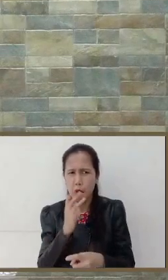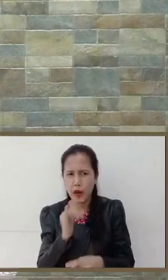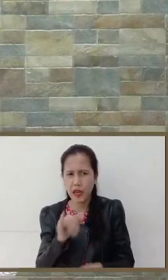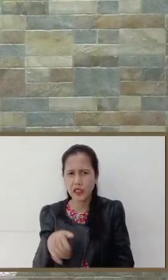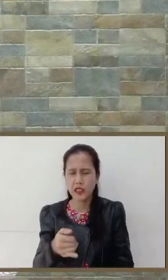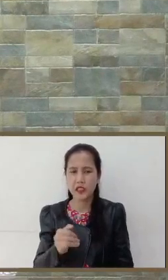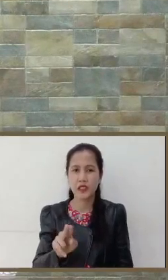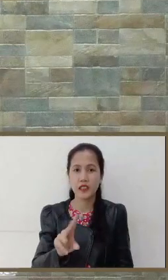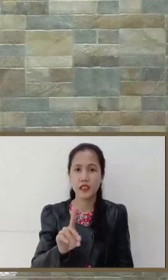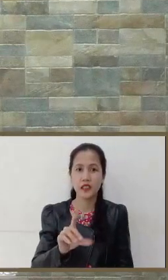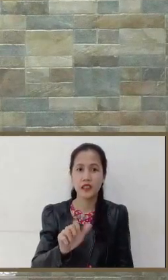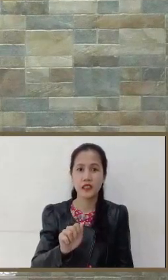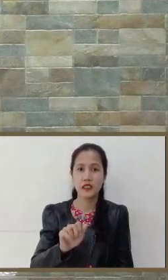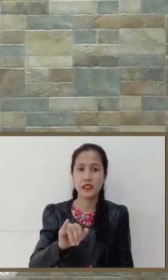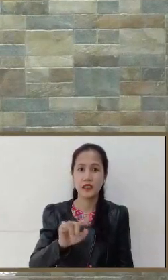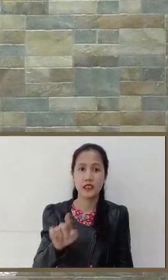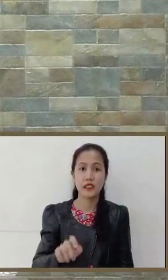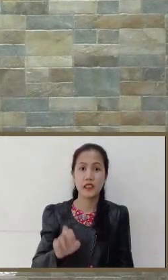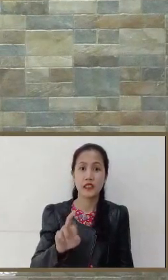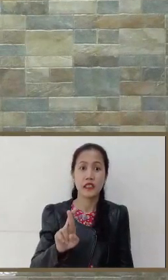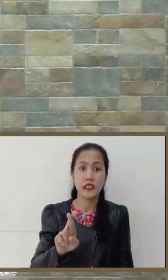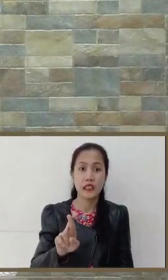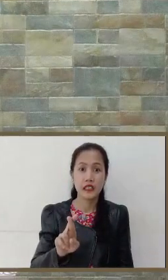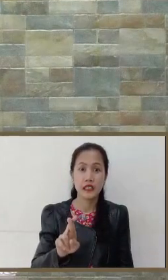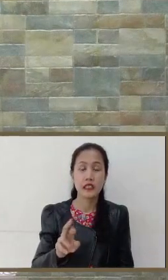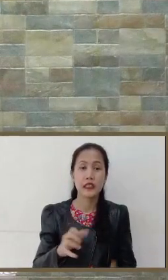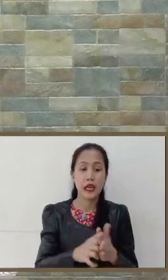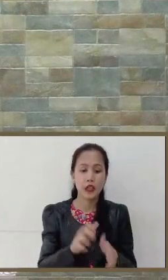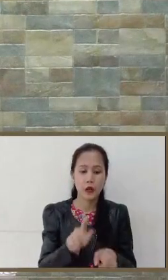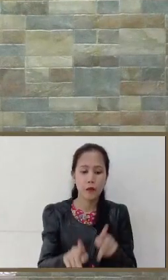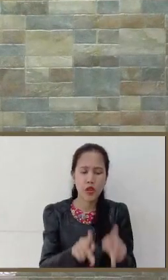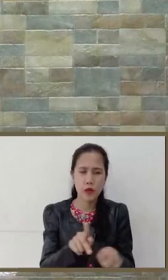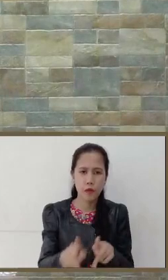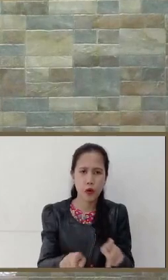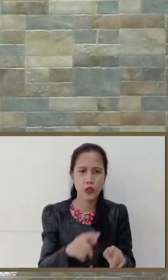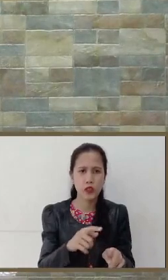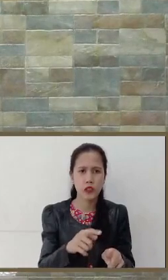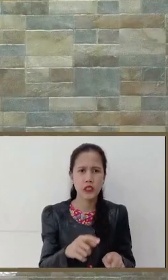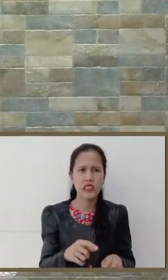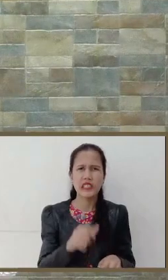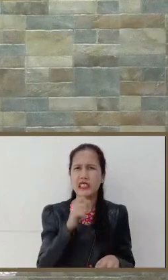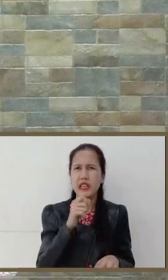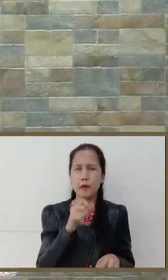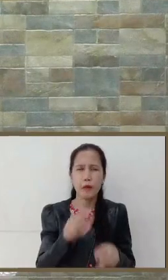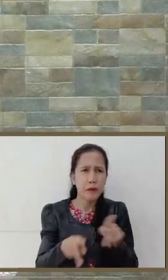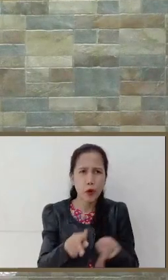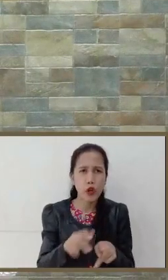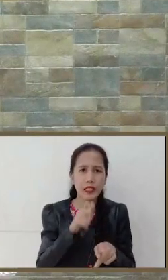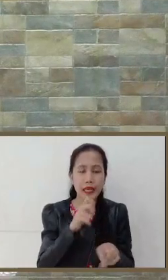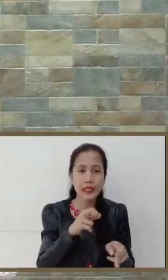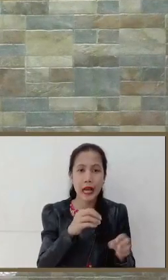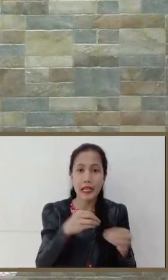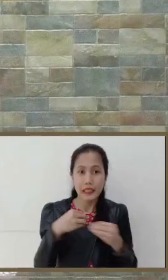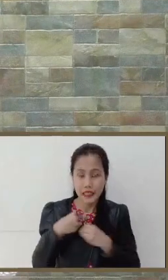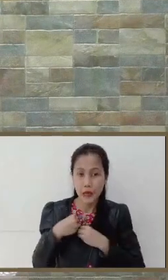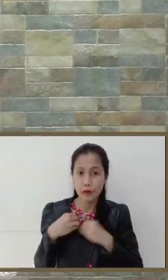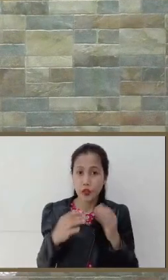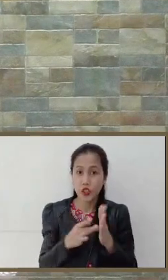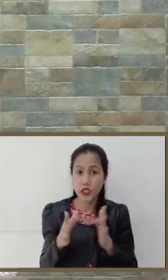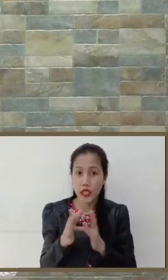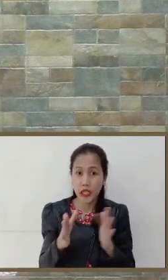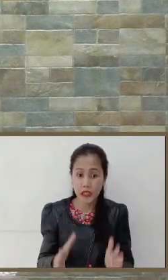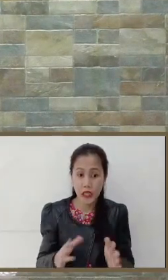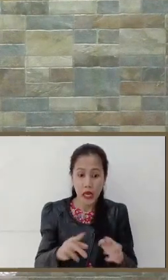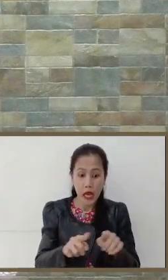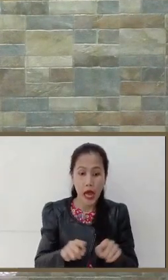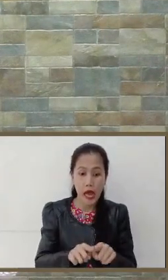po na kung saan ay dapat ang kaligtasan, hindi nila tinatanggal si Kristo, pero dapat merong paggawa ng